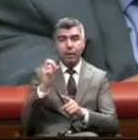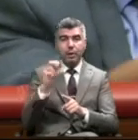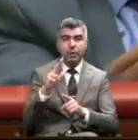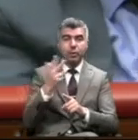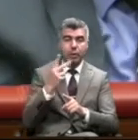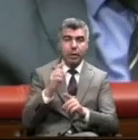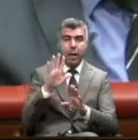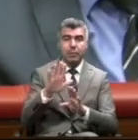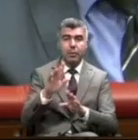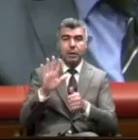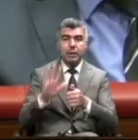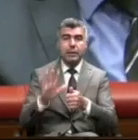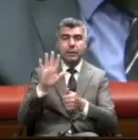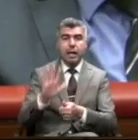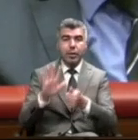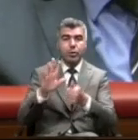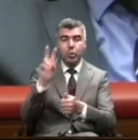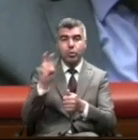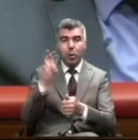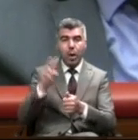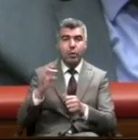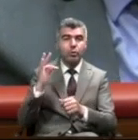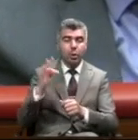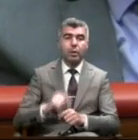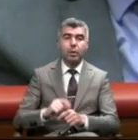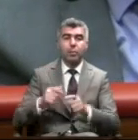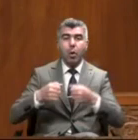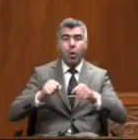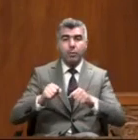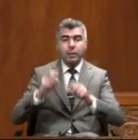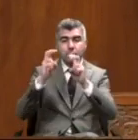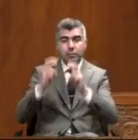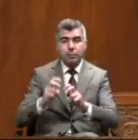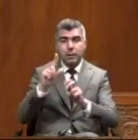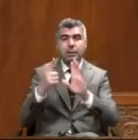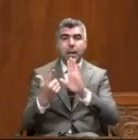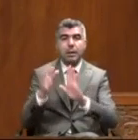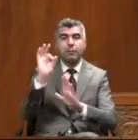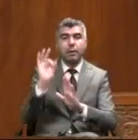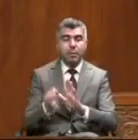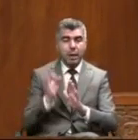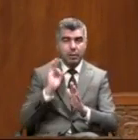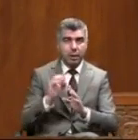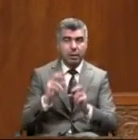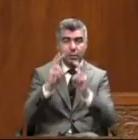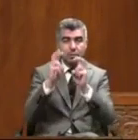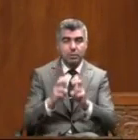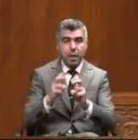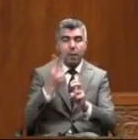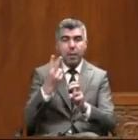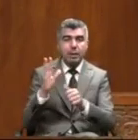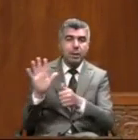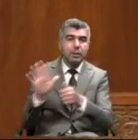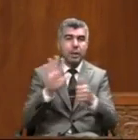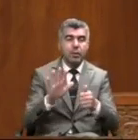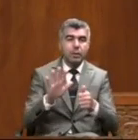دولار واسعار القمح الليل انخفضت ب 17% اللي تنخفض الى 266